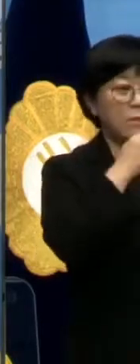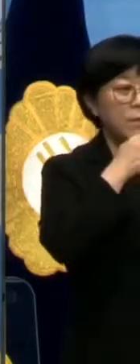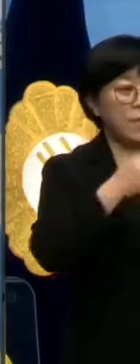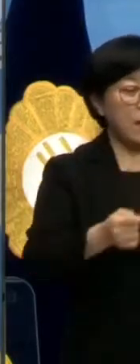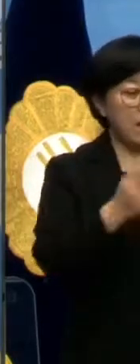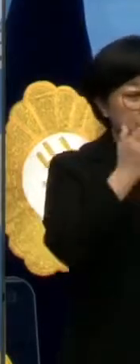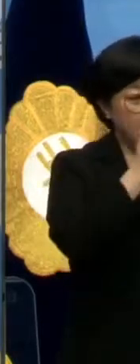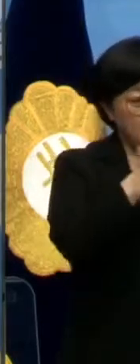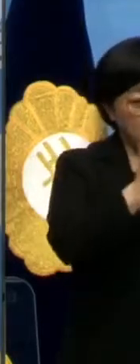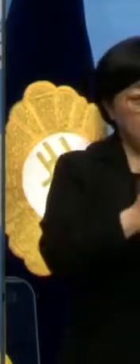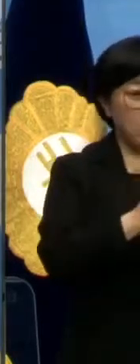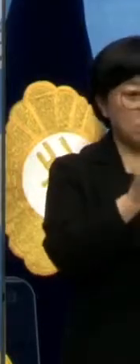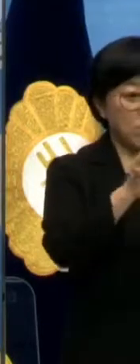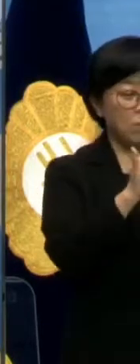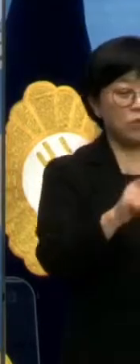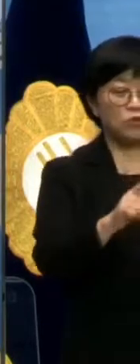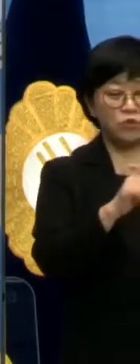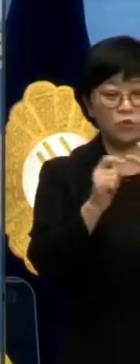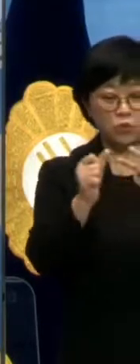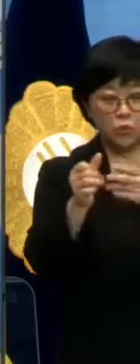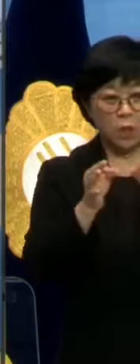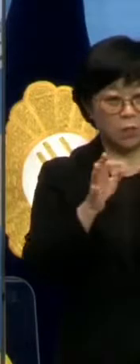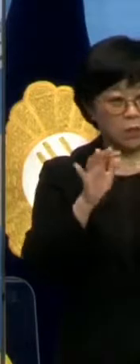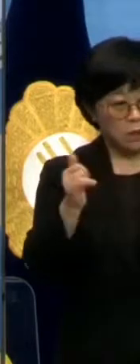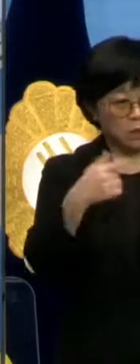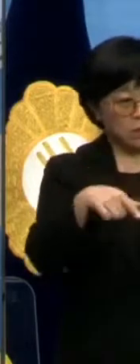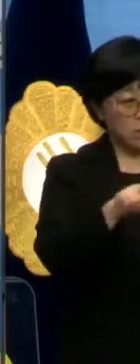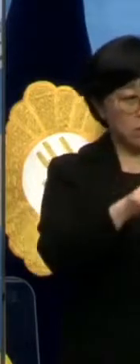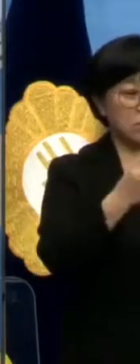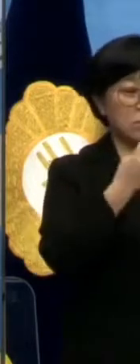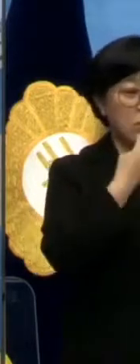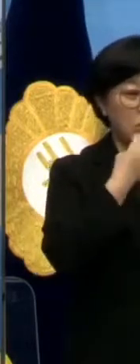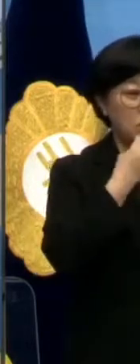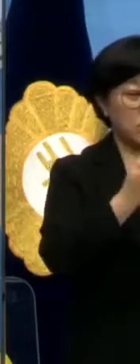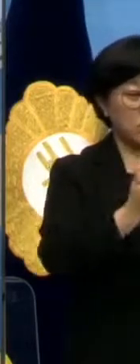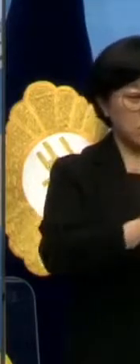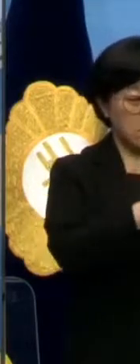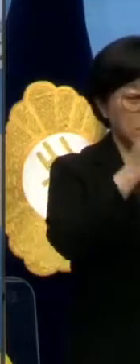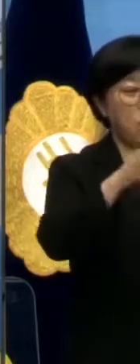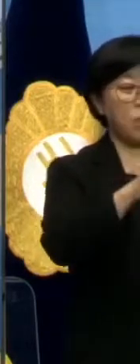피해업종 자영업 중소상공인을 위해 서울시 코로나19